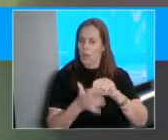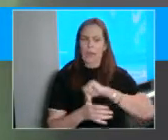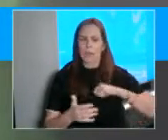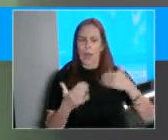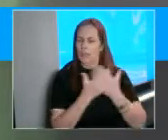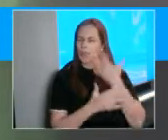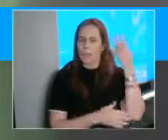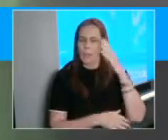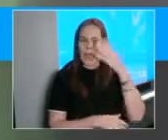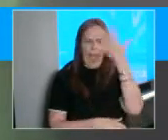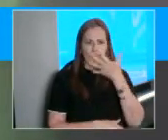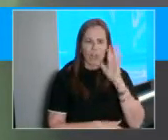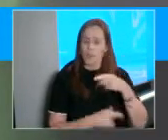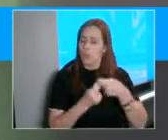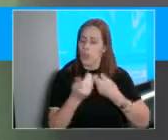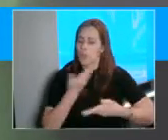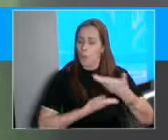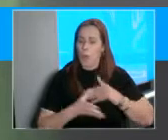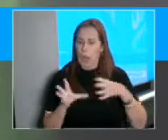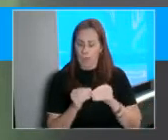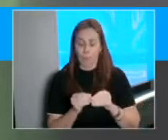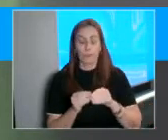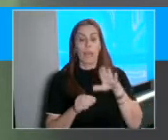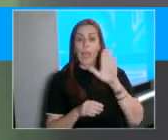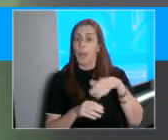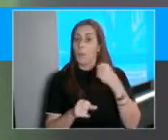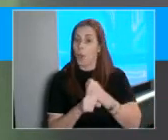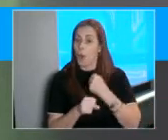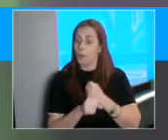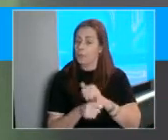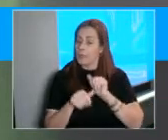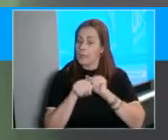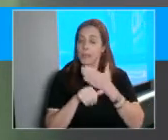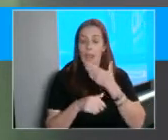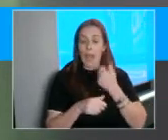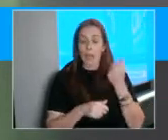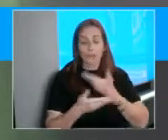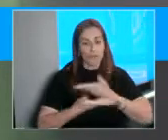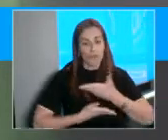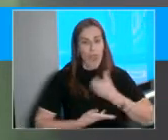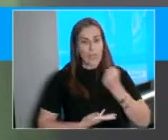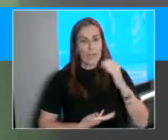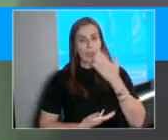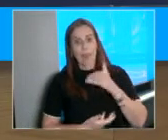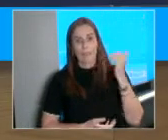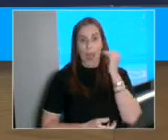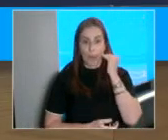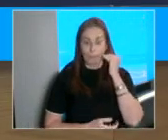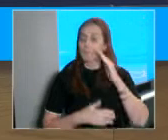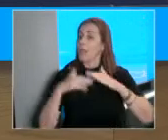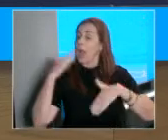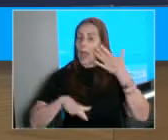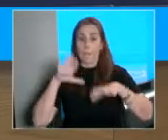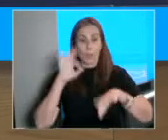החדשות באפריקה ושל שיתוף פעולה עימן. וכן פעולה לחיזוק היחסים בין ישראל לארצות הברית.